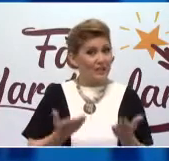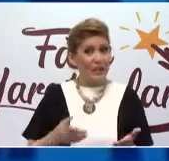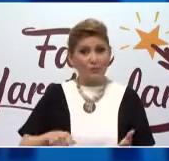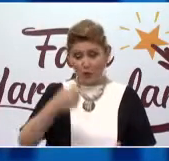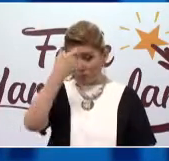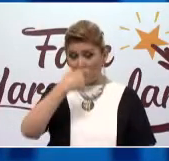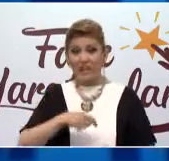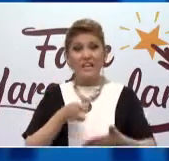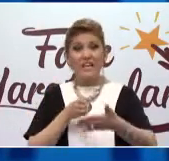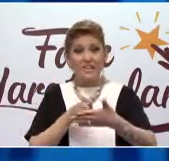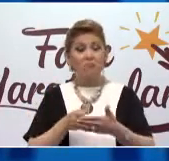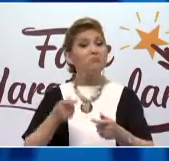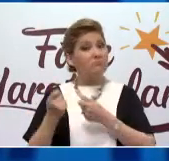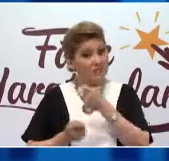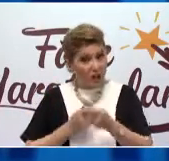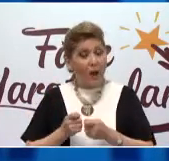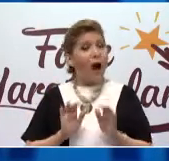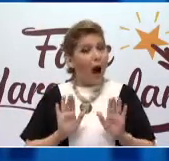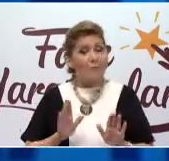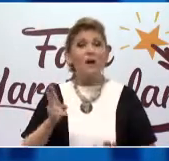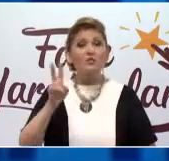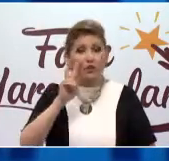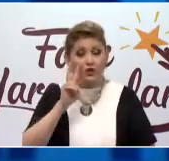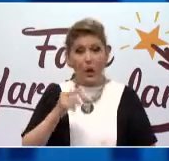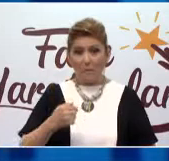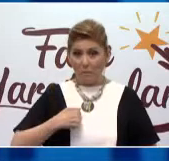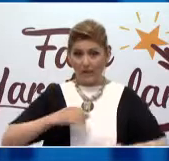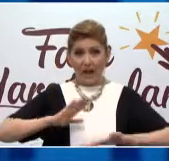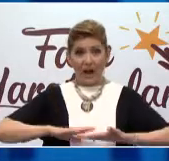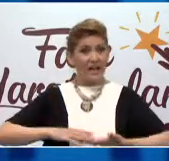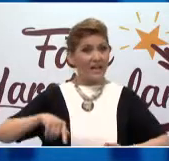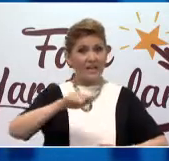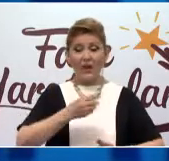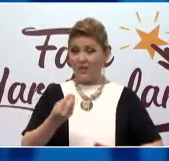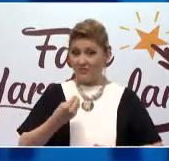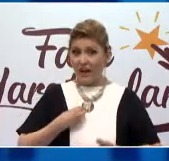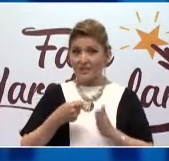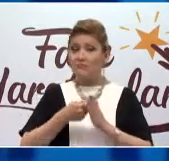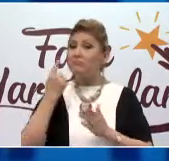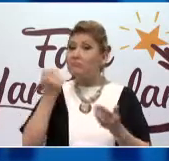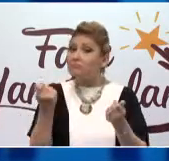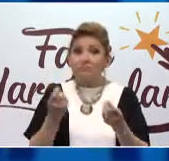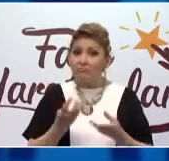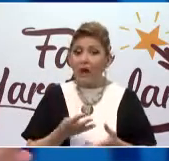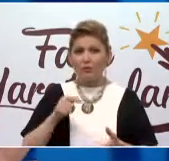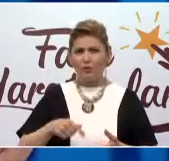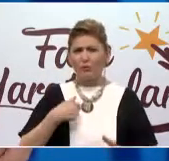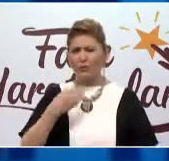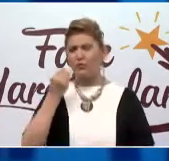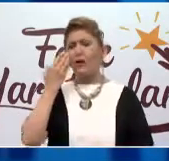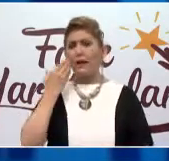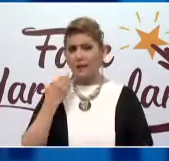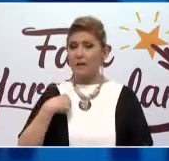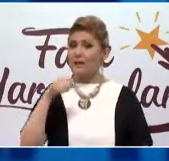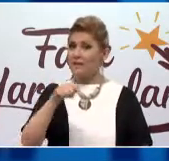bireysel girişimler ve çabalar. Ama sonunda bana arkadaşlarım verdiler bir takım rakamlar. Bu beni çok etkiledi.